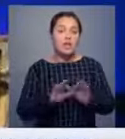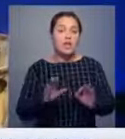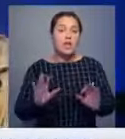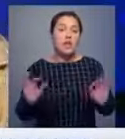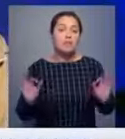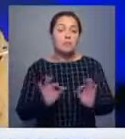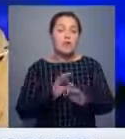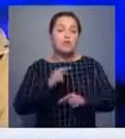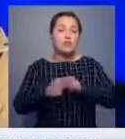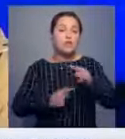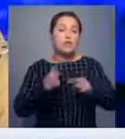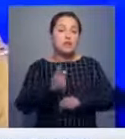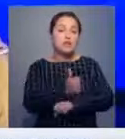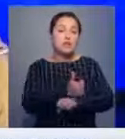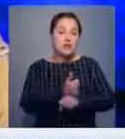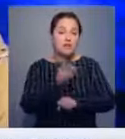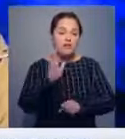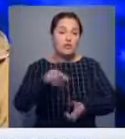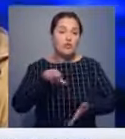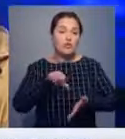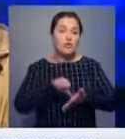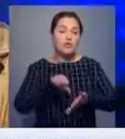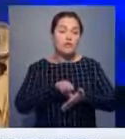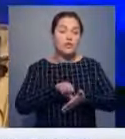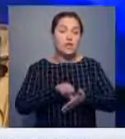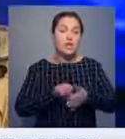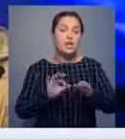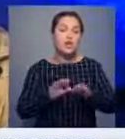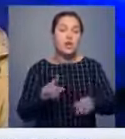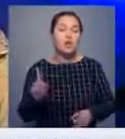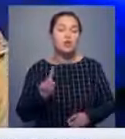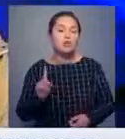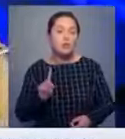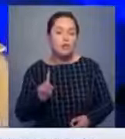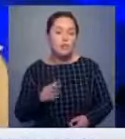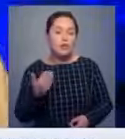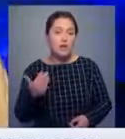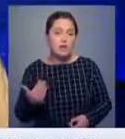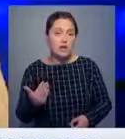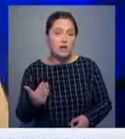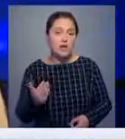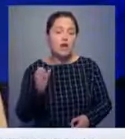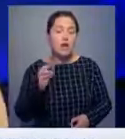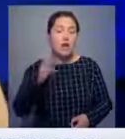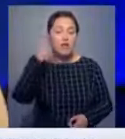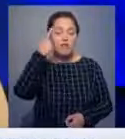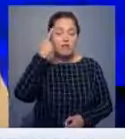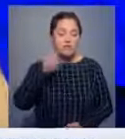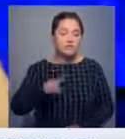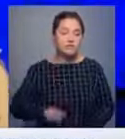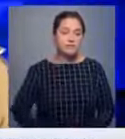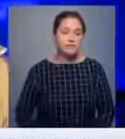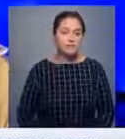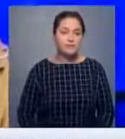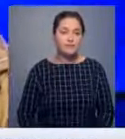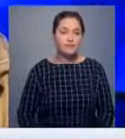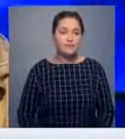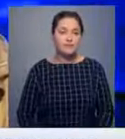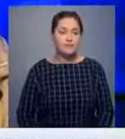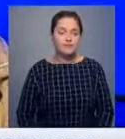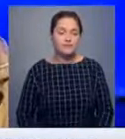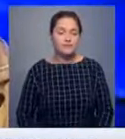уже меньше, чем через час ты исполнишь. Расскажи, о чем она, как она создавалась? Эту песню